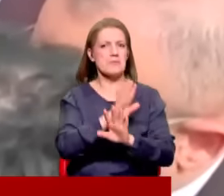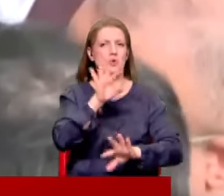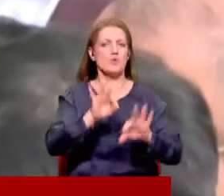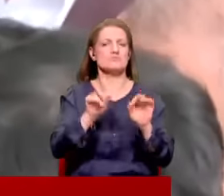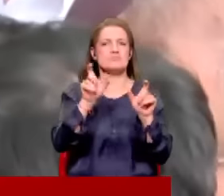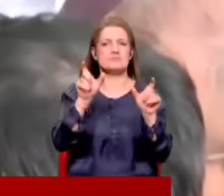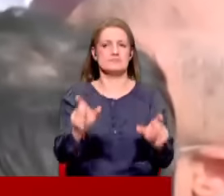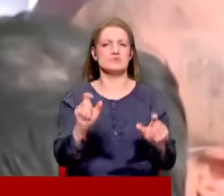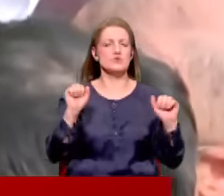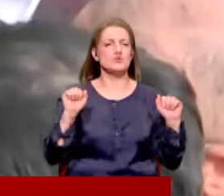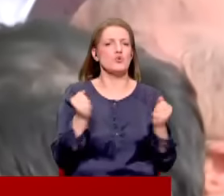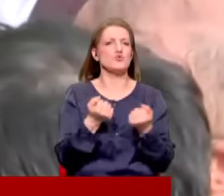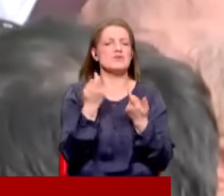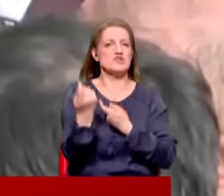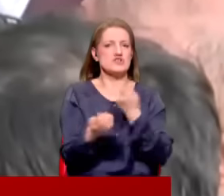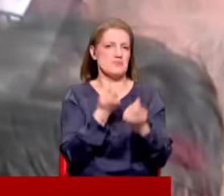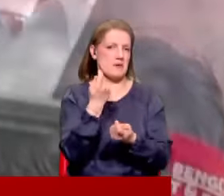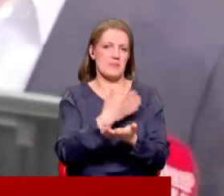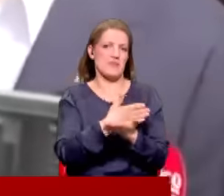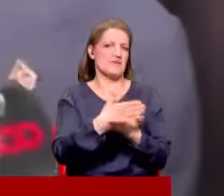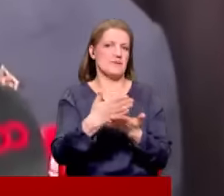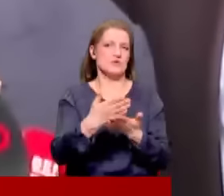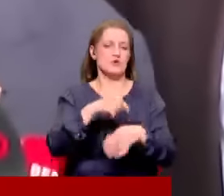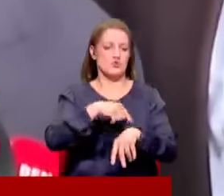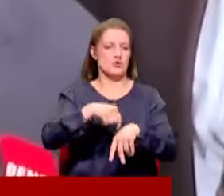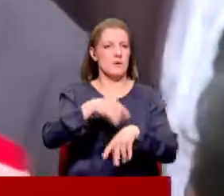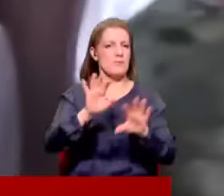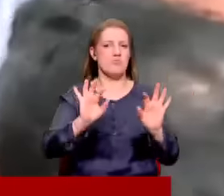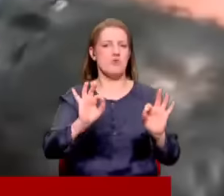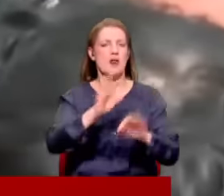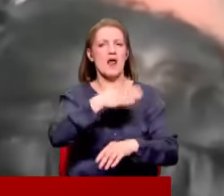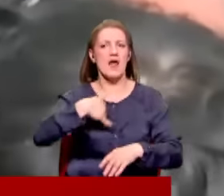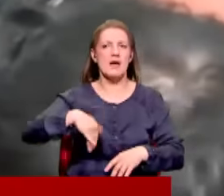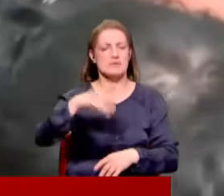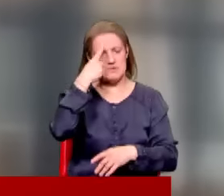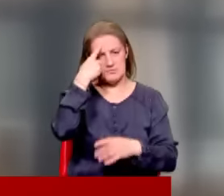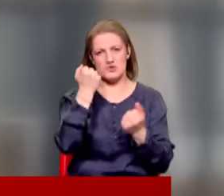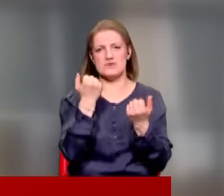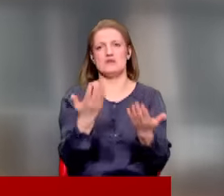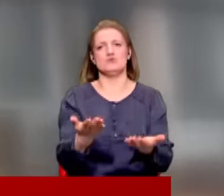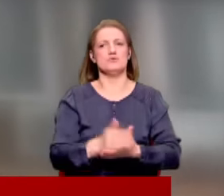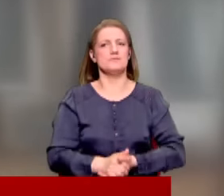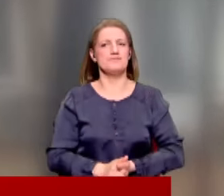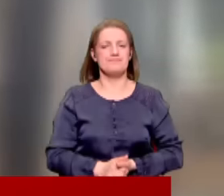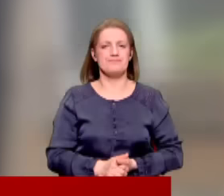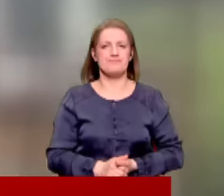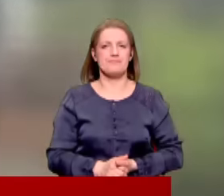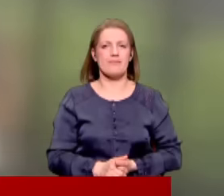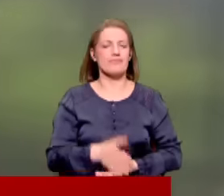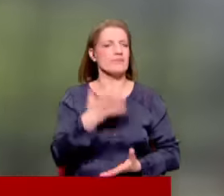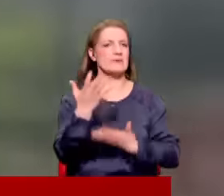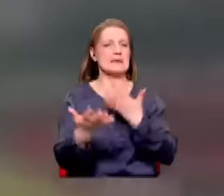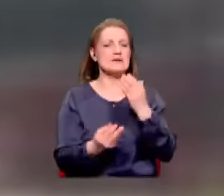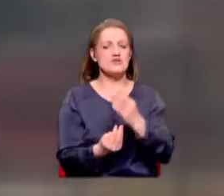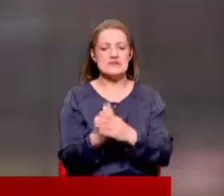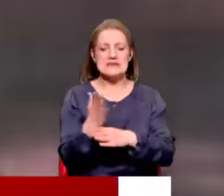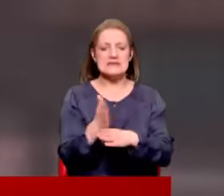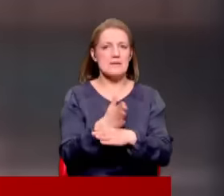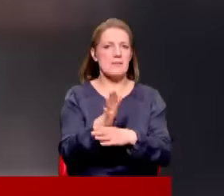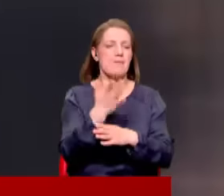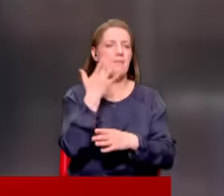altında. Soğutma işlemleri devam ediyor. Süreç bu şekilde, hepimizin başı sağ olsun. Yangının çıkış